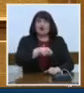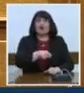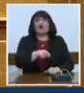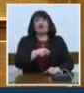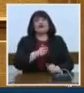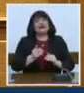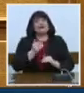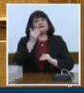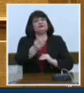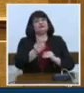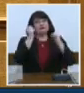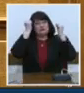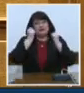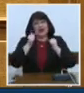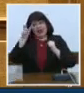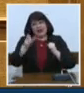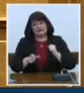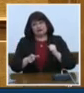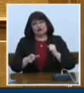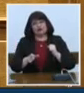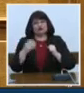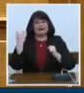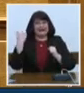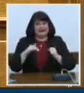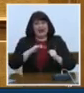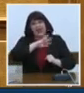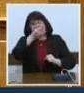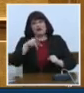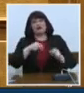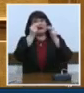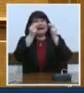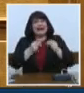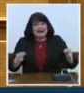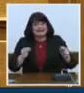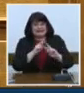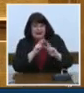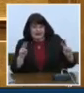αποζημίωσης μέχρι τη διαλεύκανση της συγκεκριμένης